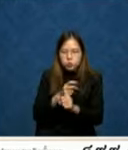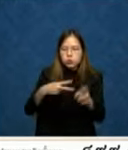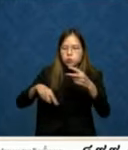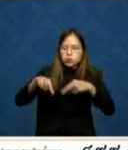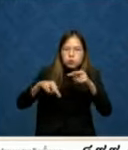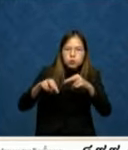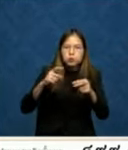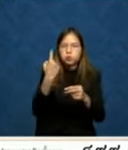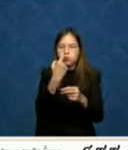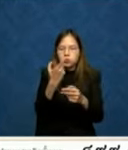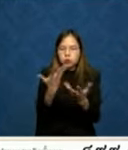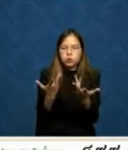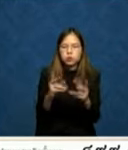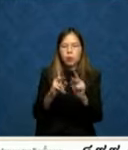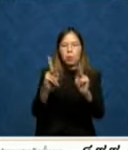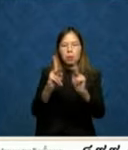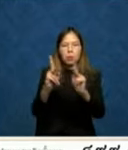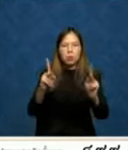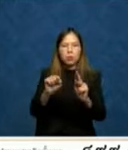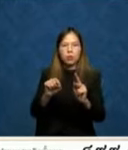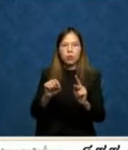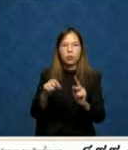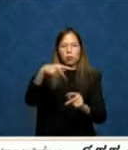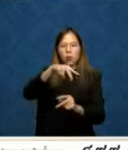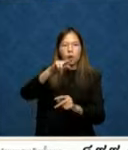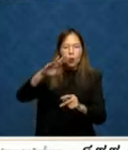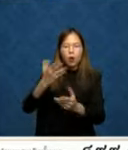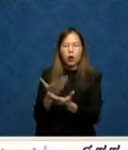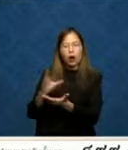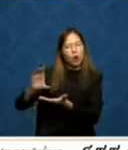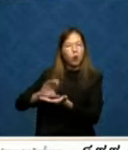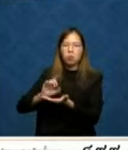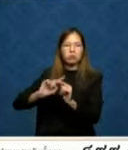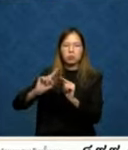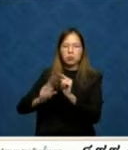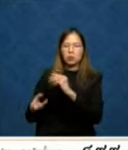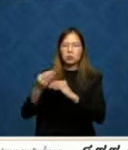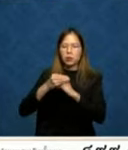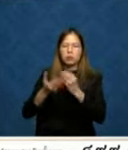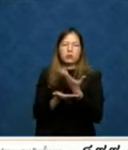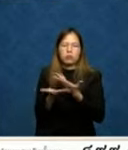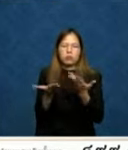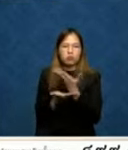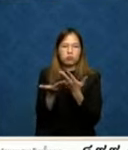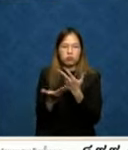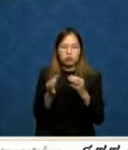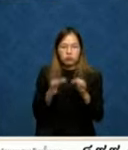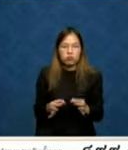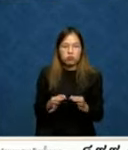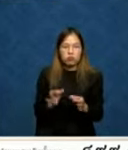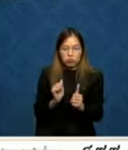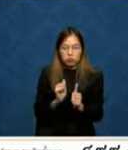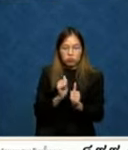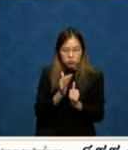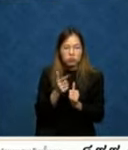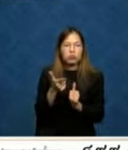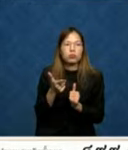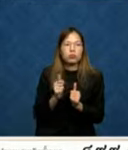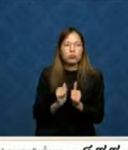แลหรือว่าในชั้นของกรรมธิการพรบ.งบประมาณเพิ่มเติมที่เราพิจารณากันเขายืนยันว่าทันในกรอบเวล